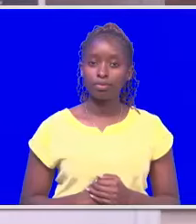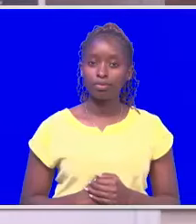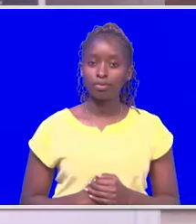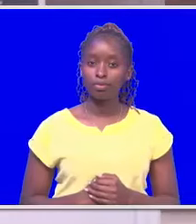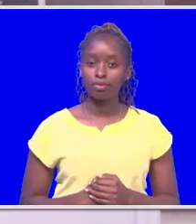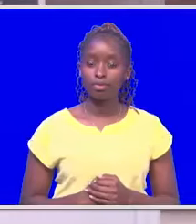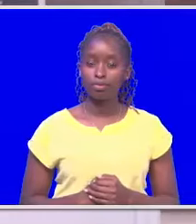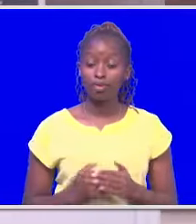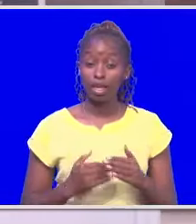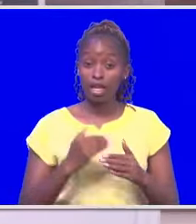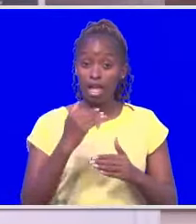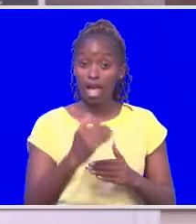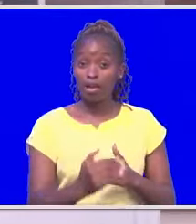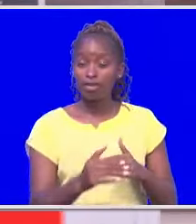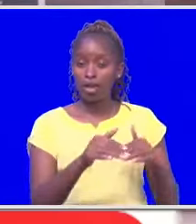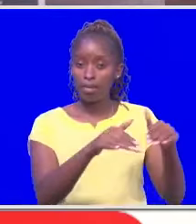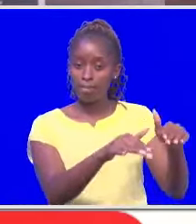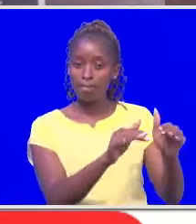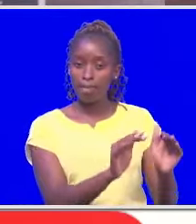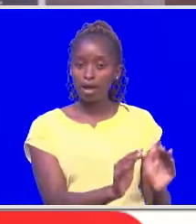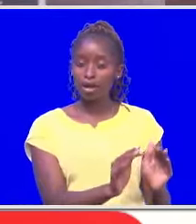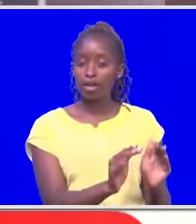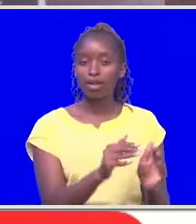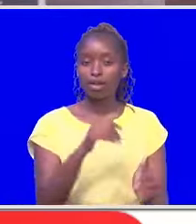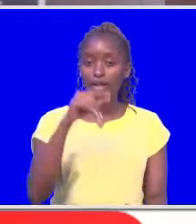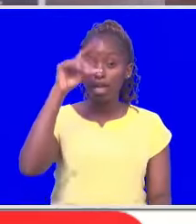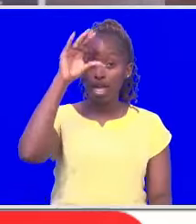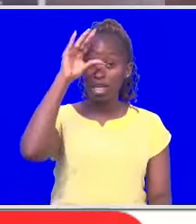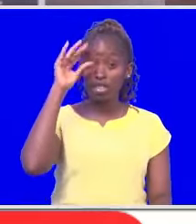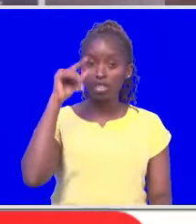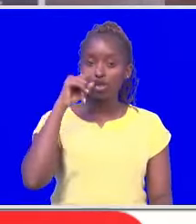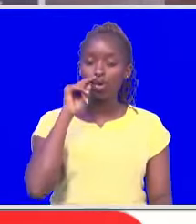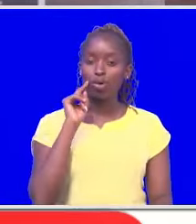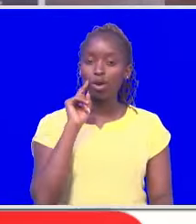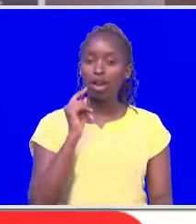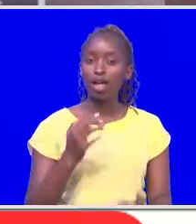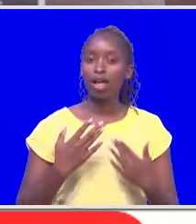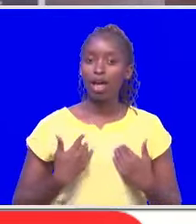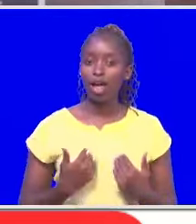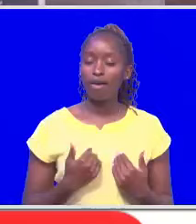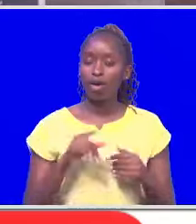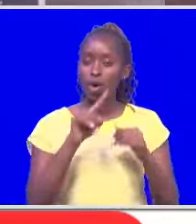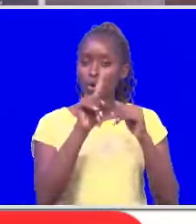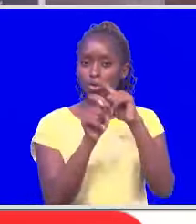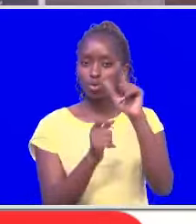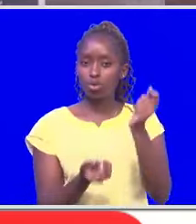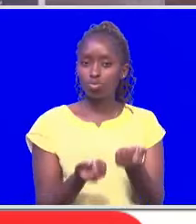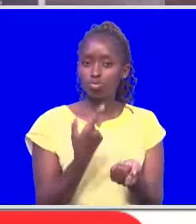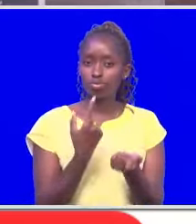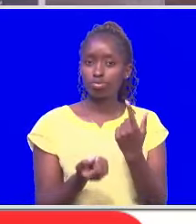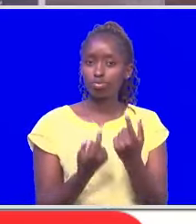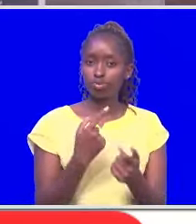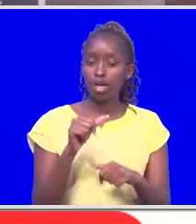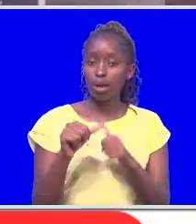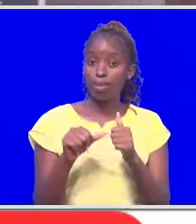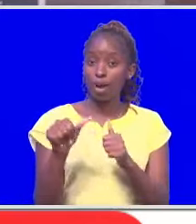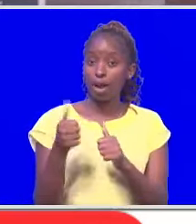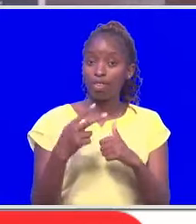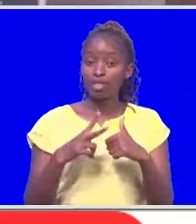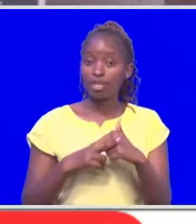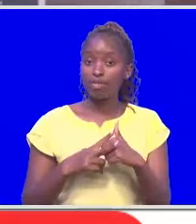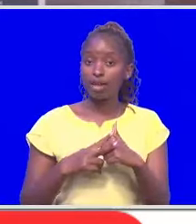Kuzikwa kwa Jenerali Francis Ogolla, maswali mseto yameibuka kuhusu hatma ya wanajeshi wengine saba